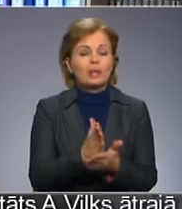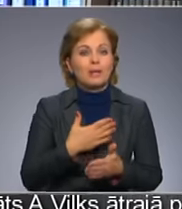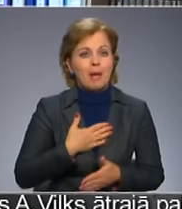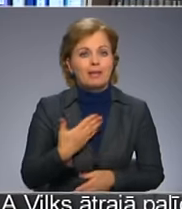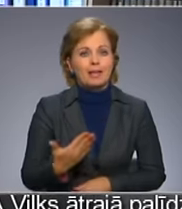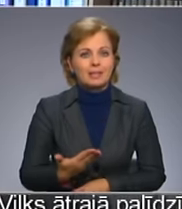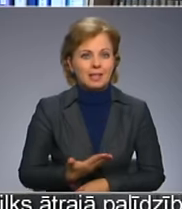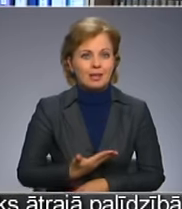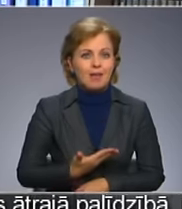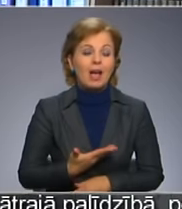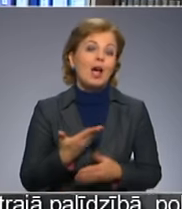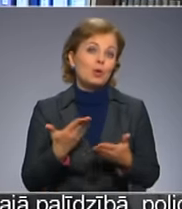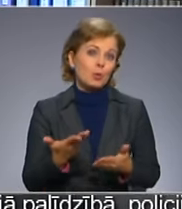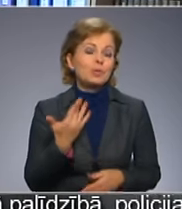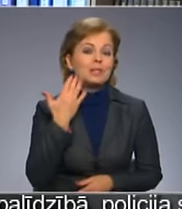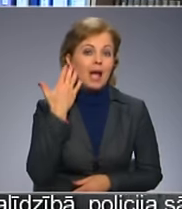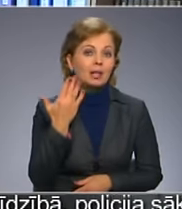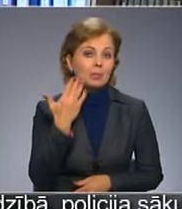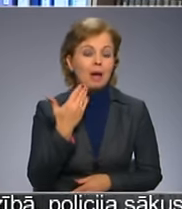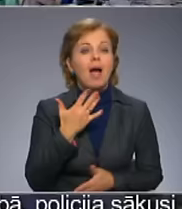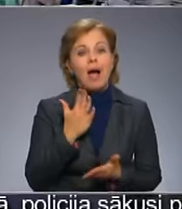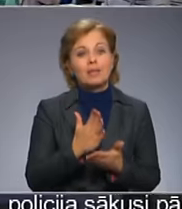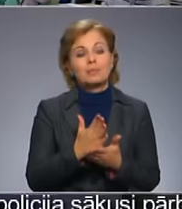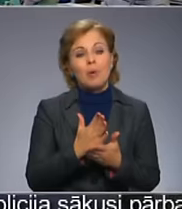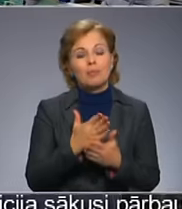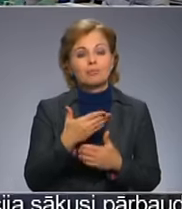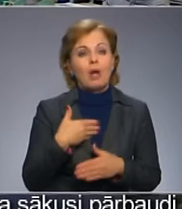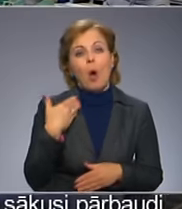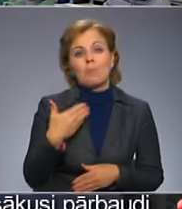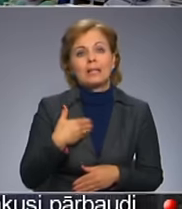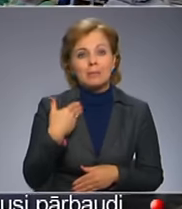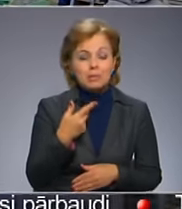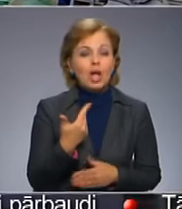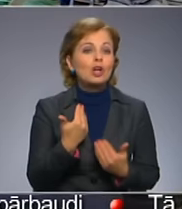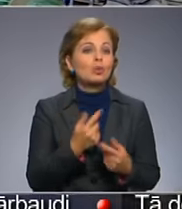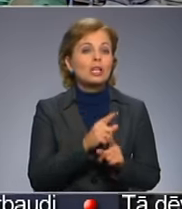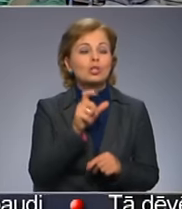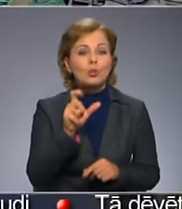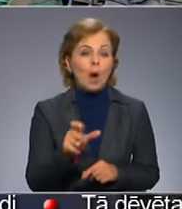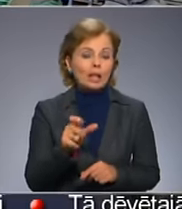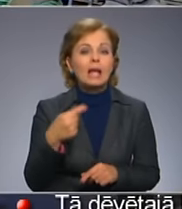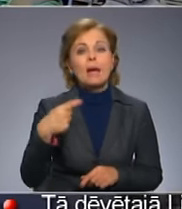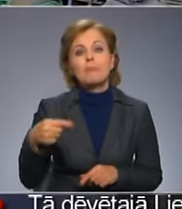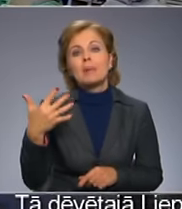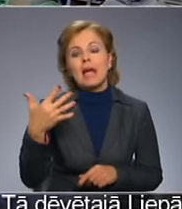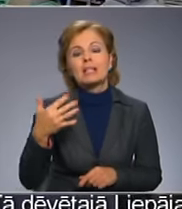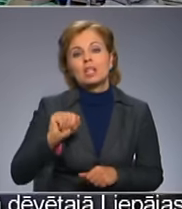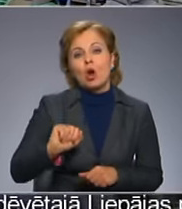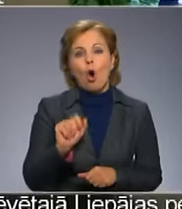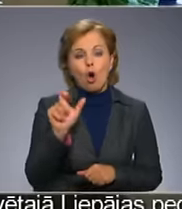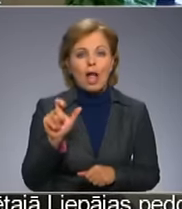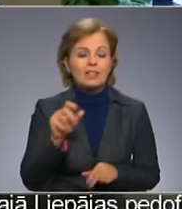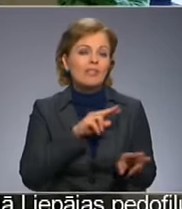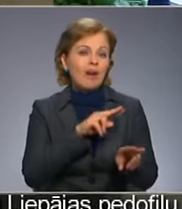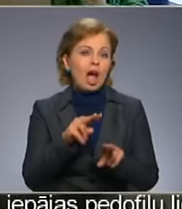arī. Nu, ar cerībām, un es esmu optimista. Šodien skolotājs Troicks un vēl 5 kolēģu darbu vēro arī